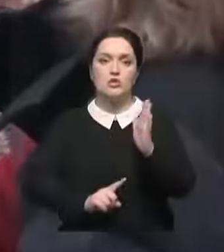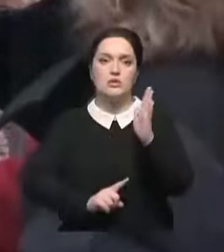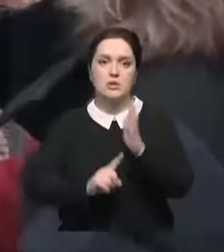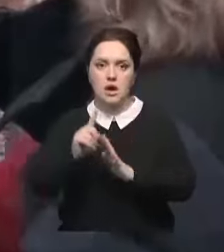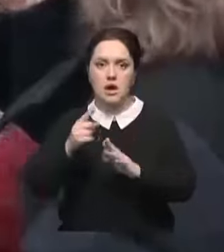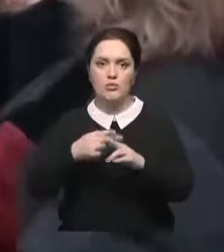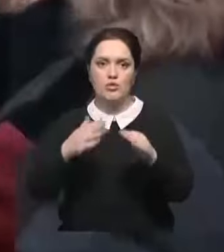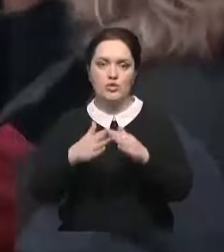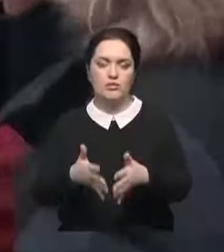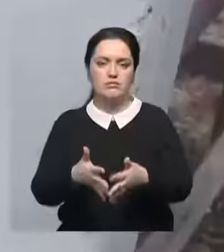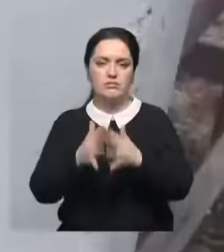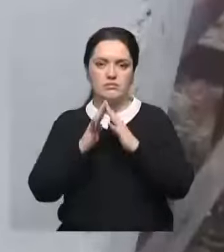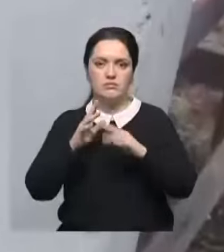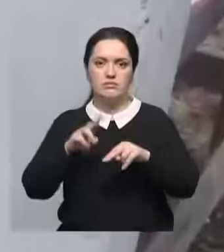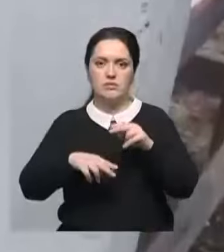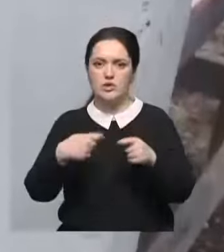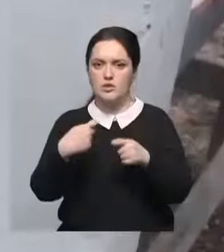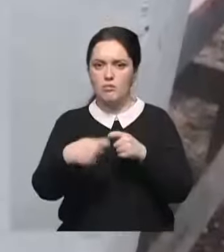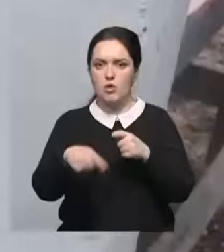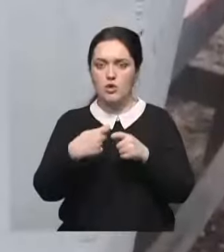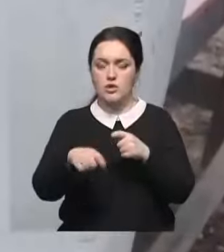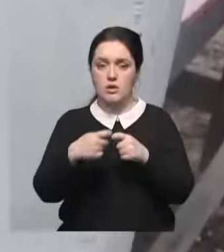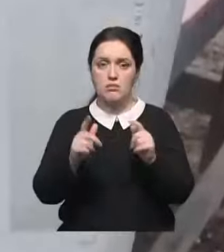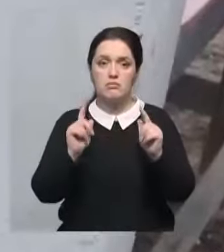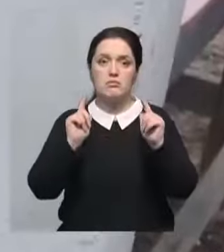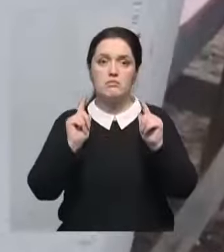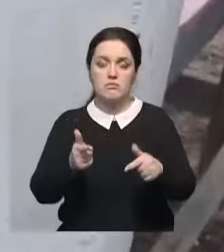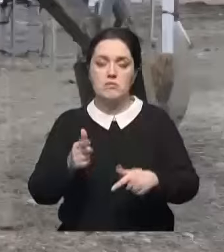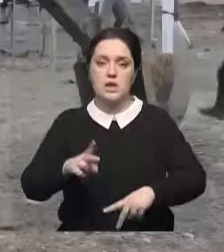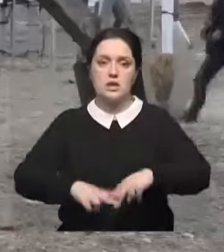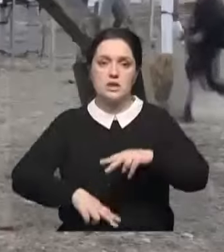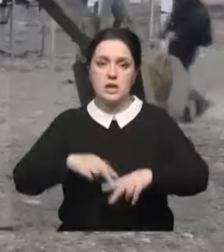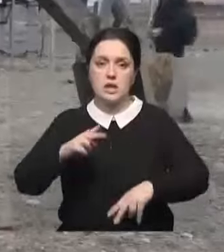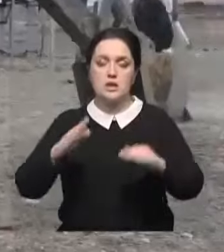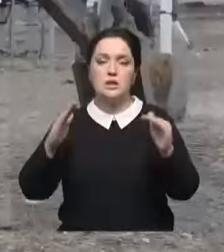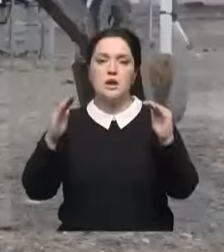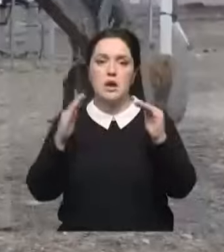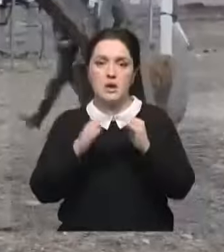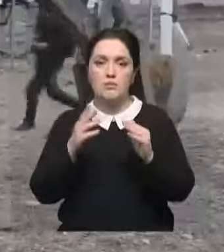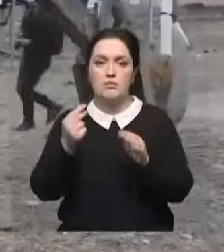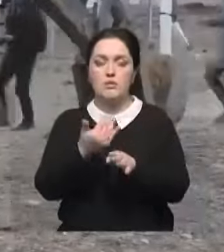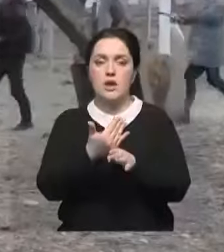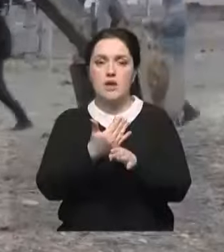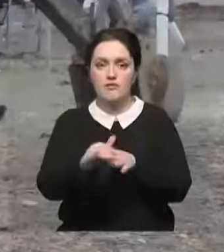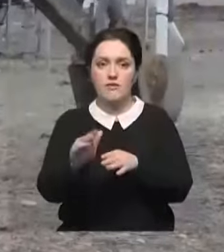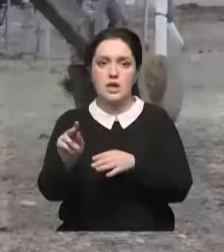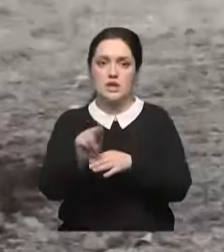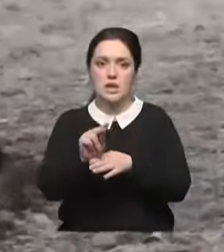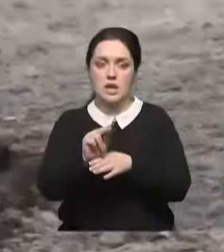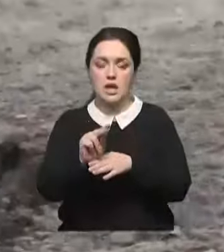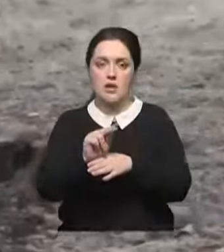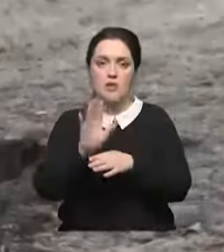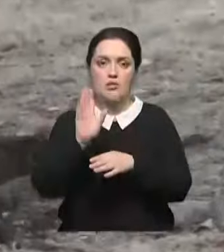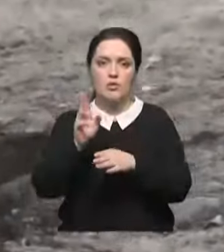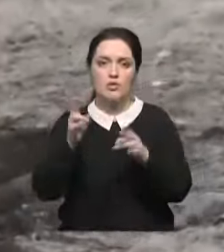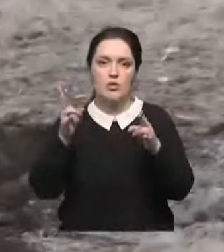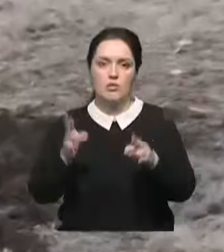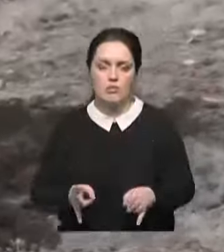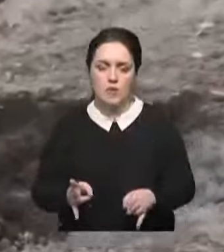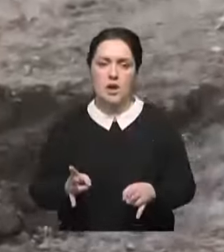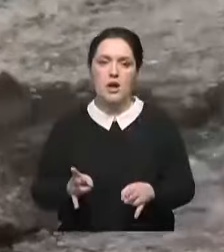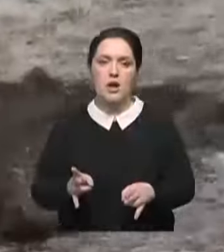возведению нового жилья. Спонсоры взяли на себя не только строительство домов, они же выделят деньги на ремонт других пострадавших